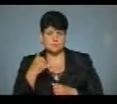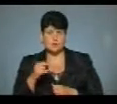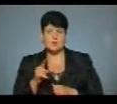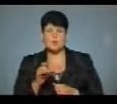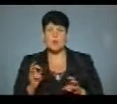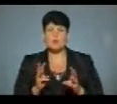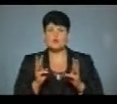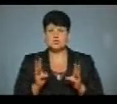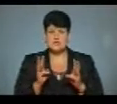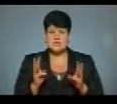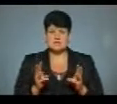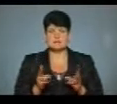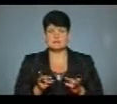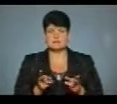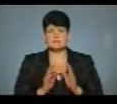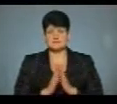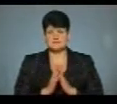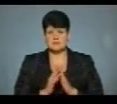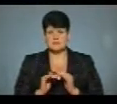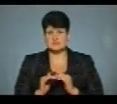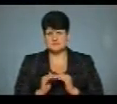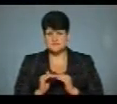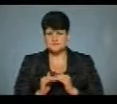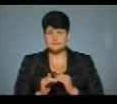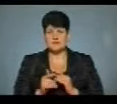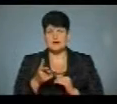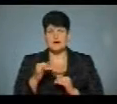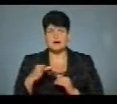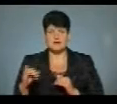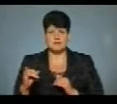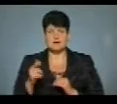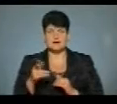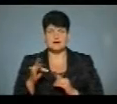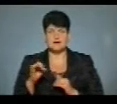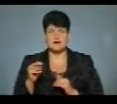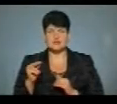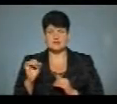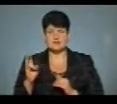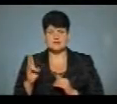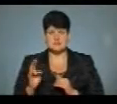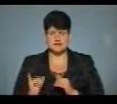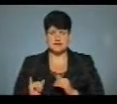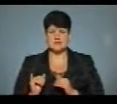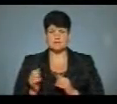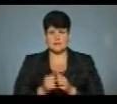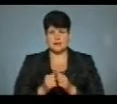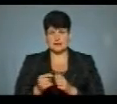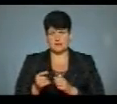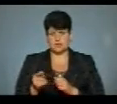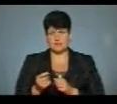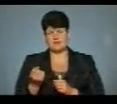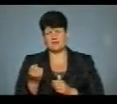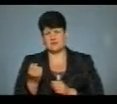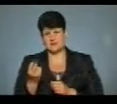пожежу після жнивних залишків, яка виникла у полі поблизу села Гаї-Гречинське коло Тернополя. 12 хвилин по